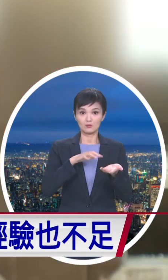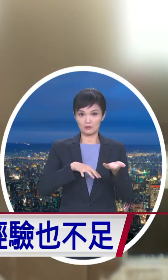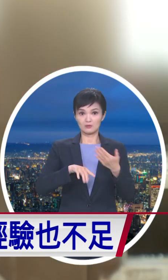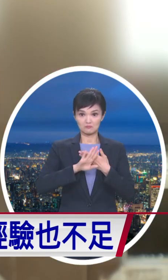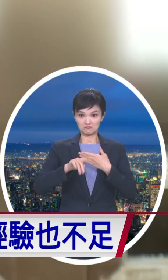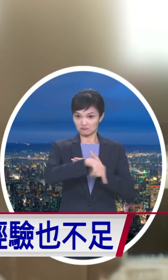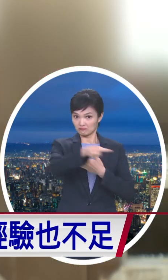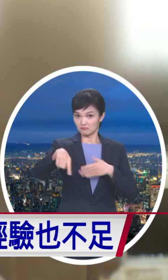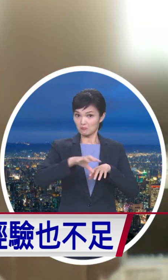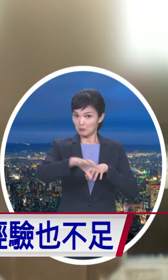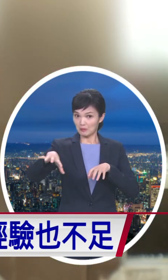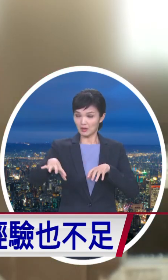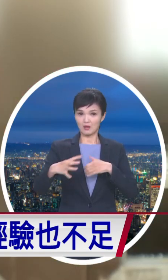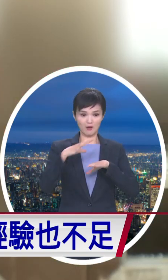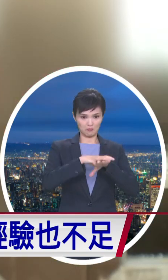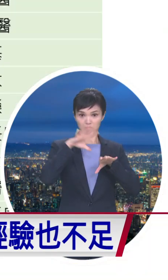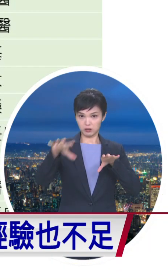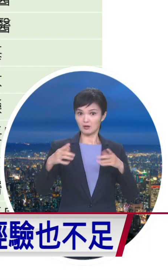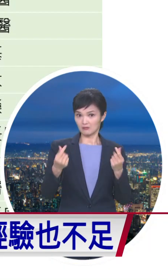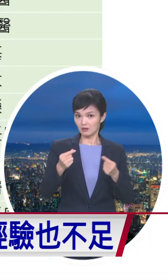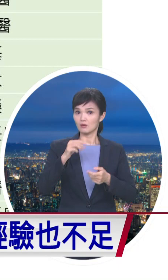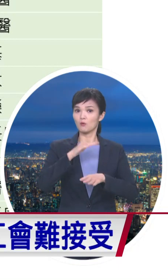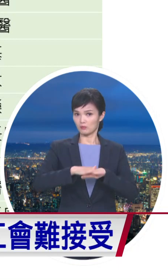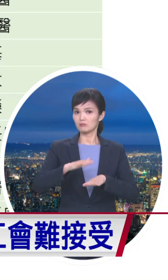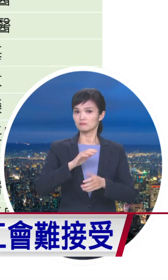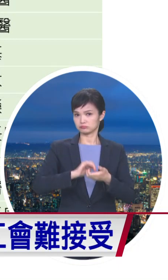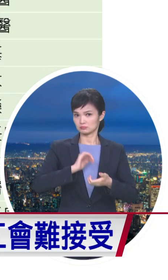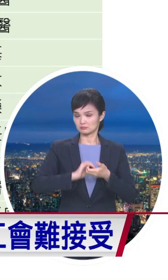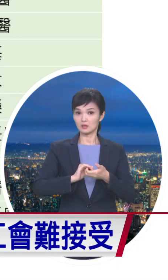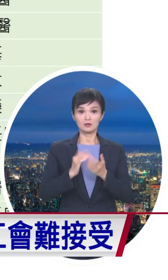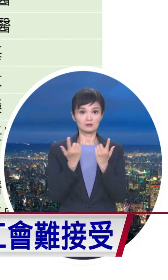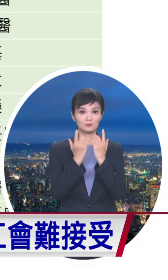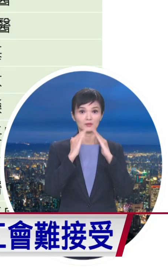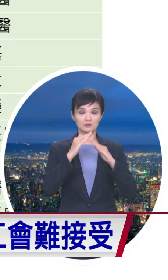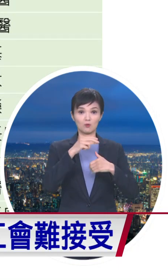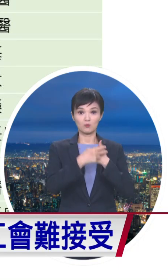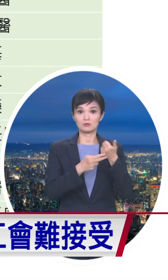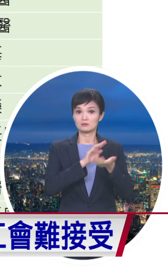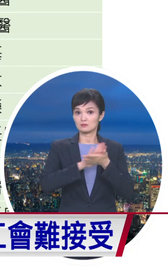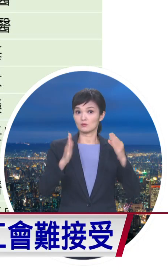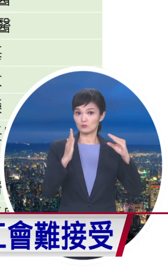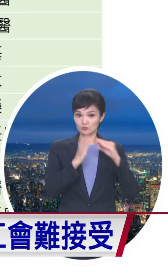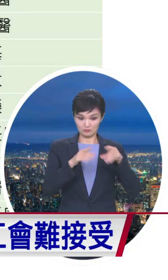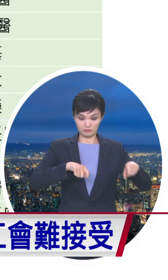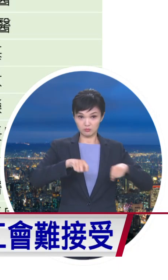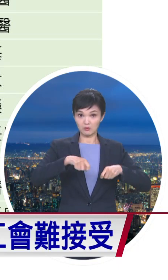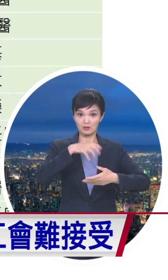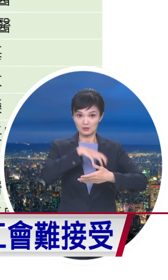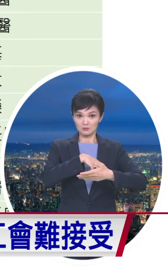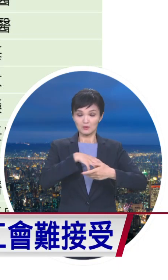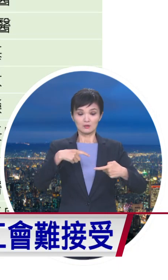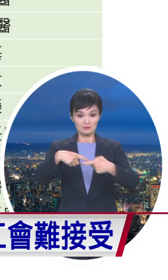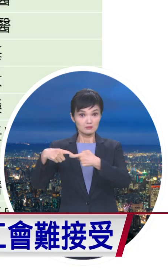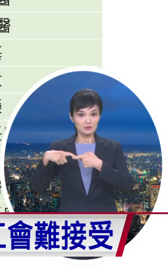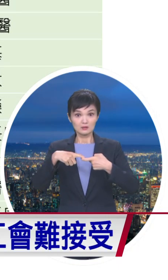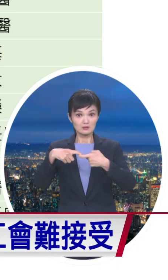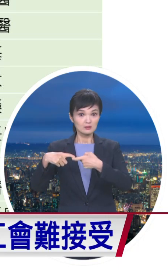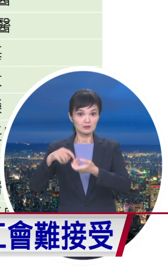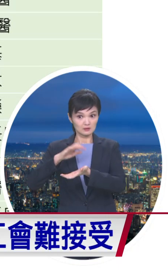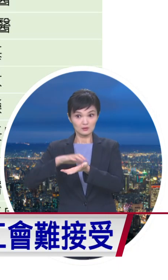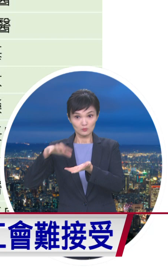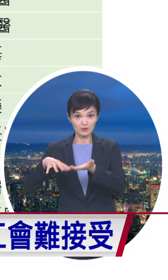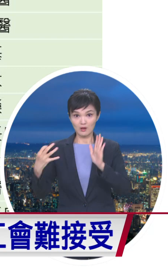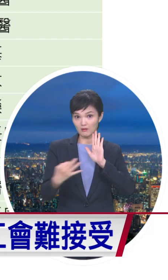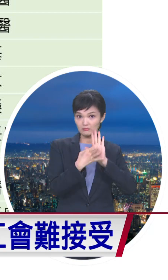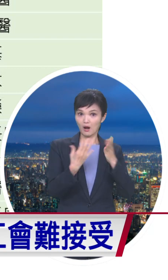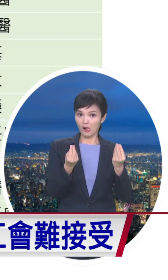未来全台各层级医院的缩影。但台北市卫生局在各家医院备援或支援的方案里面，居然没有把北市联医列